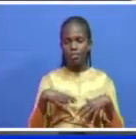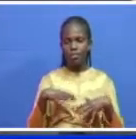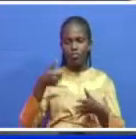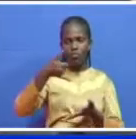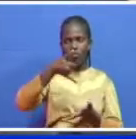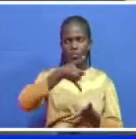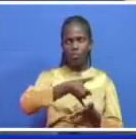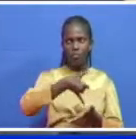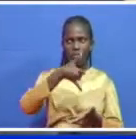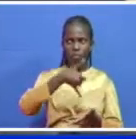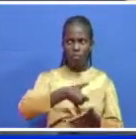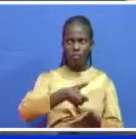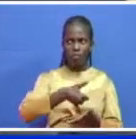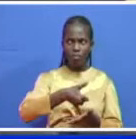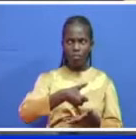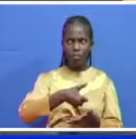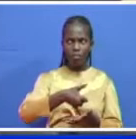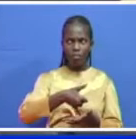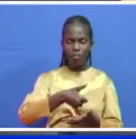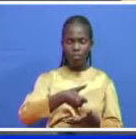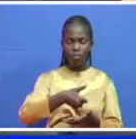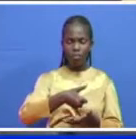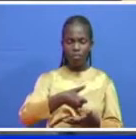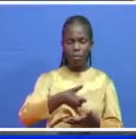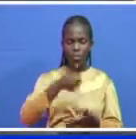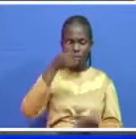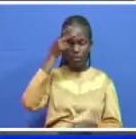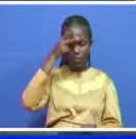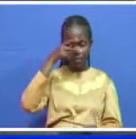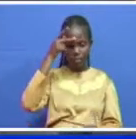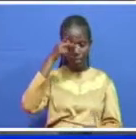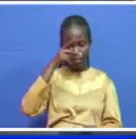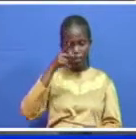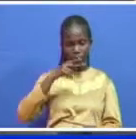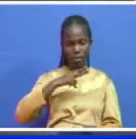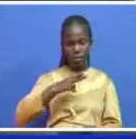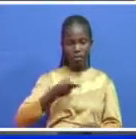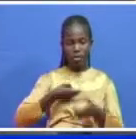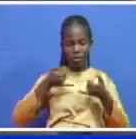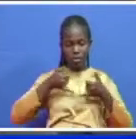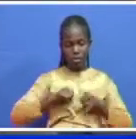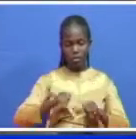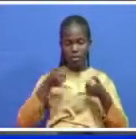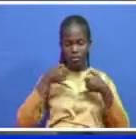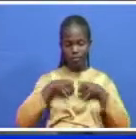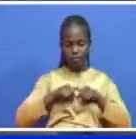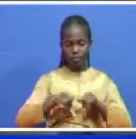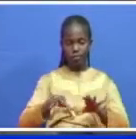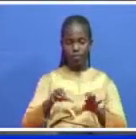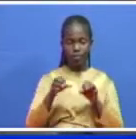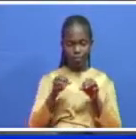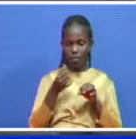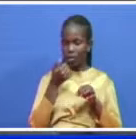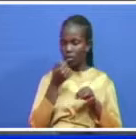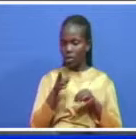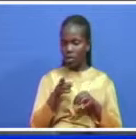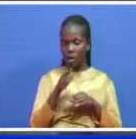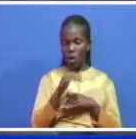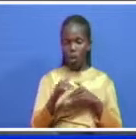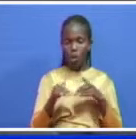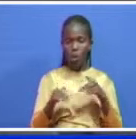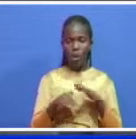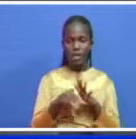wahusishwe katika maswala ya policy. We are trying to pick. Kwa hivyo hayo yote